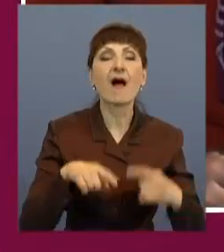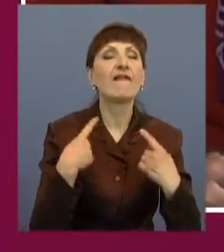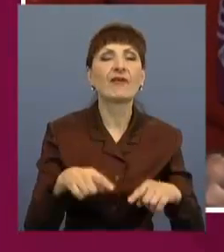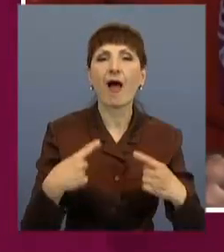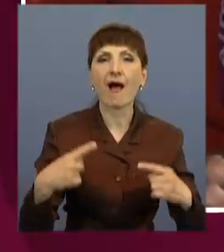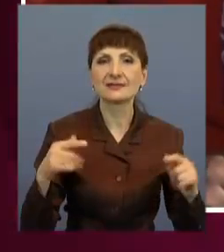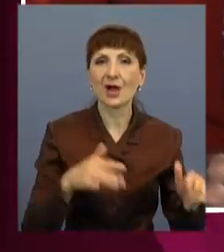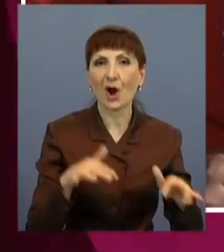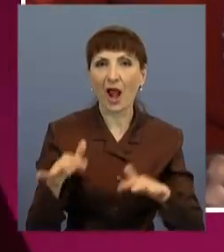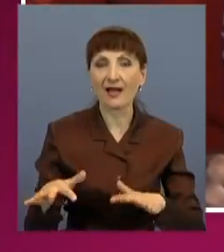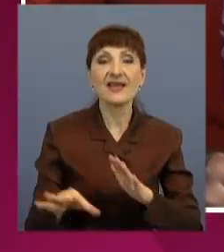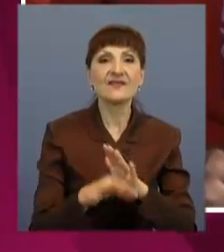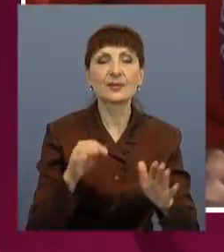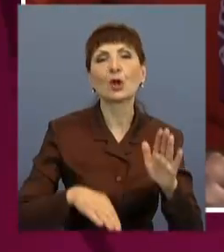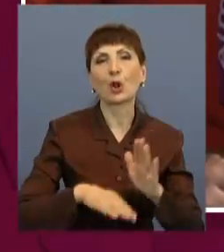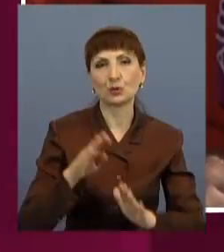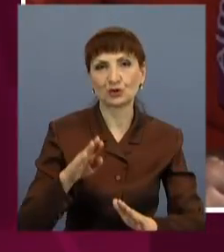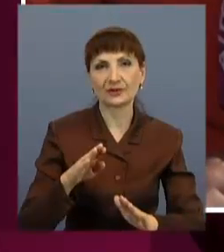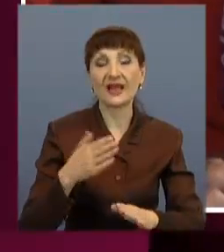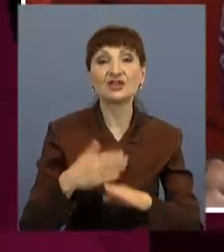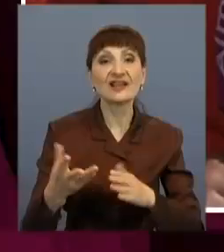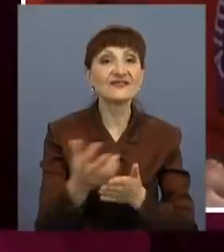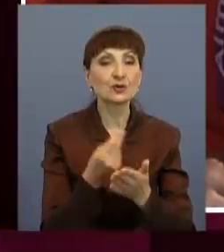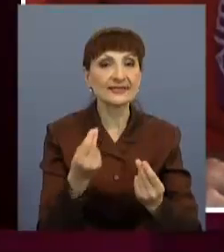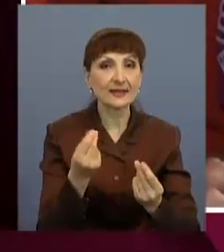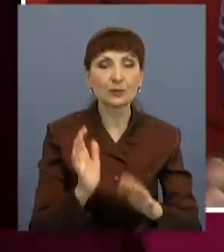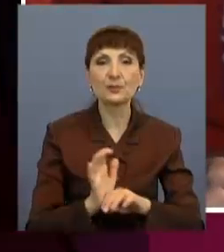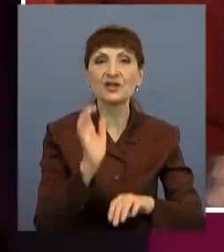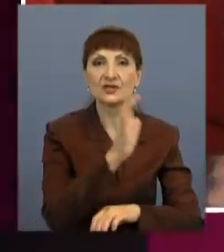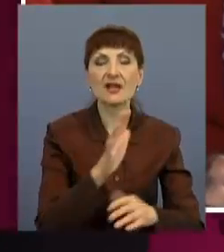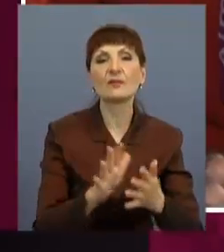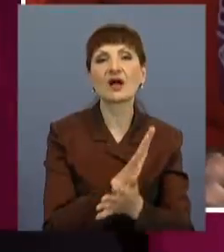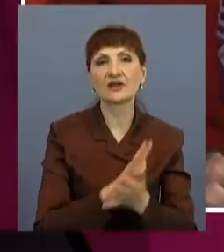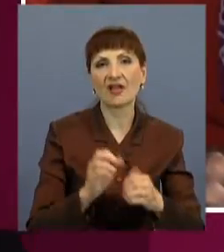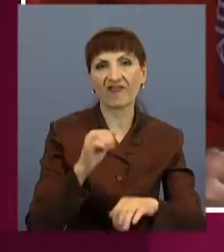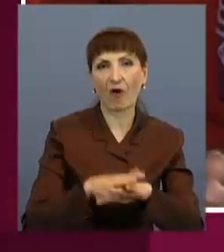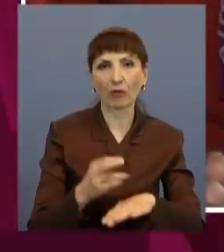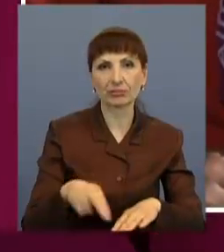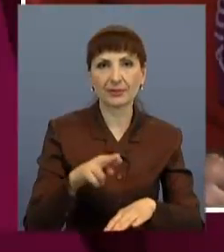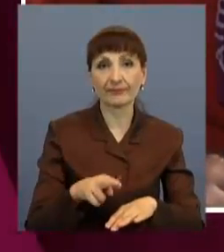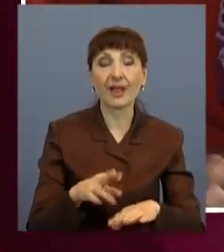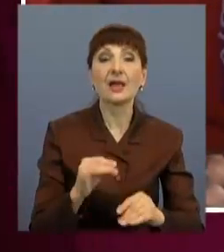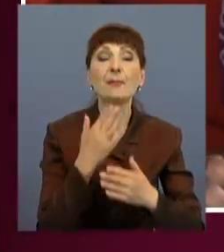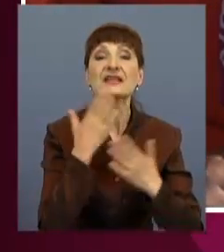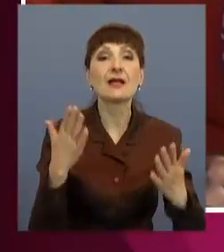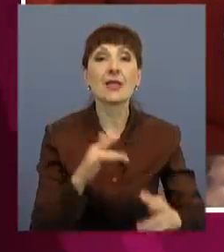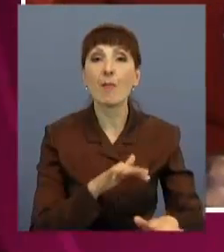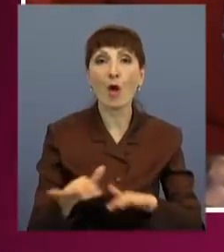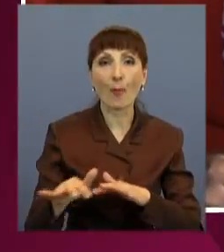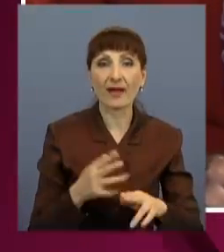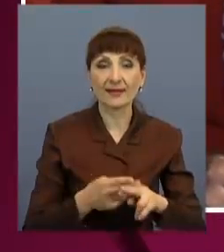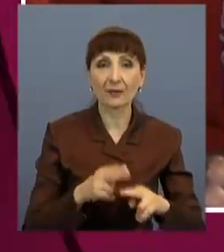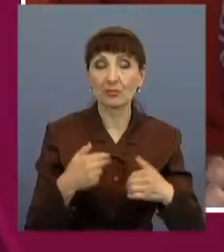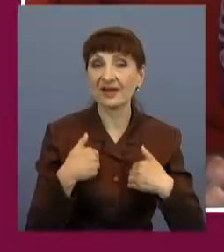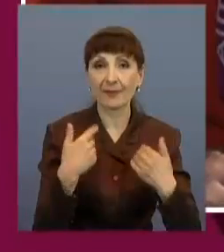разных ролях и выбрать лучшие. Часть вырученных средств будет перечислена в благотворительный фонд. Ну и последнее мероприятие, на которое